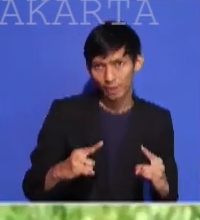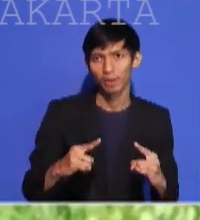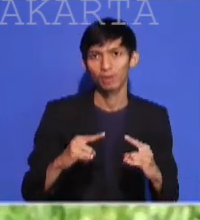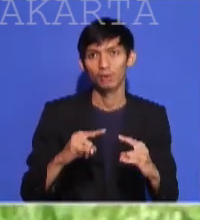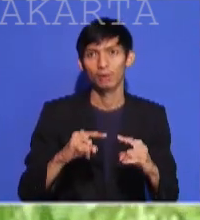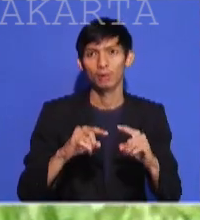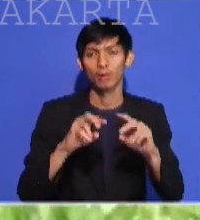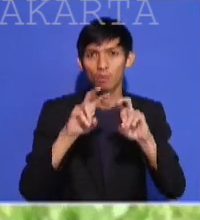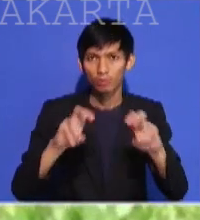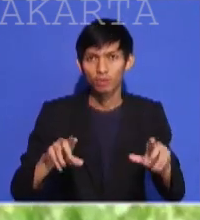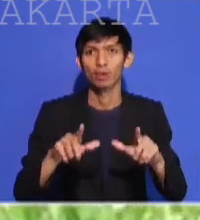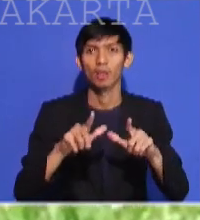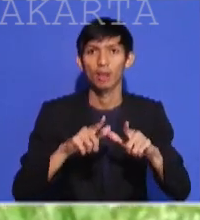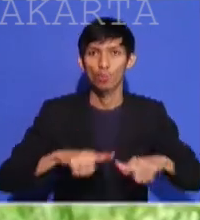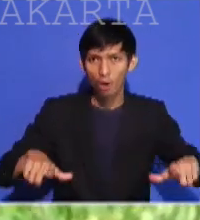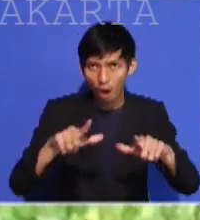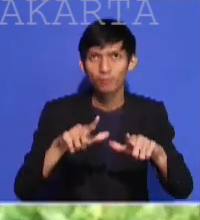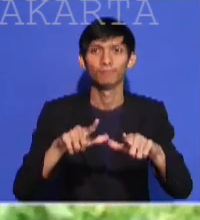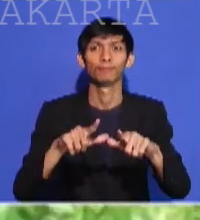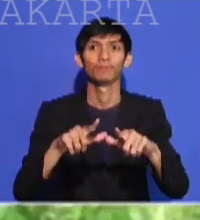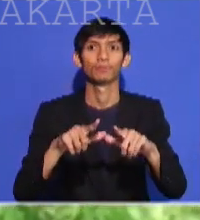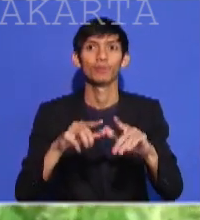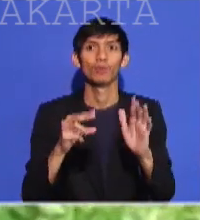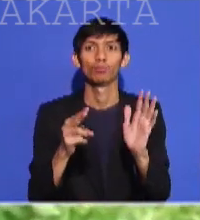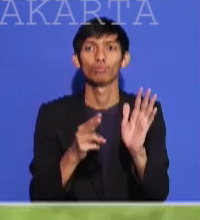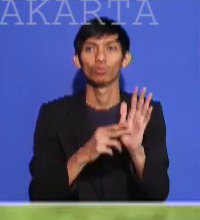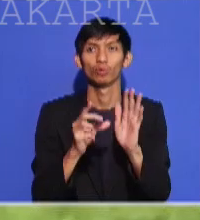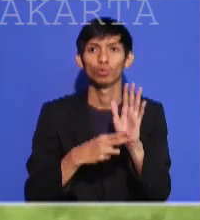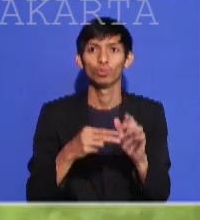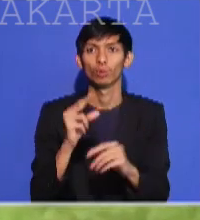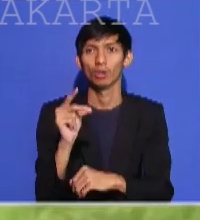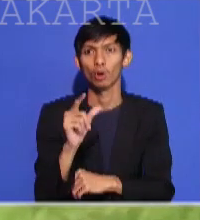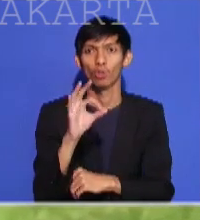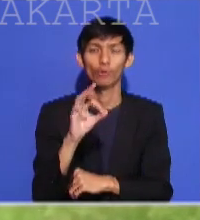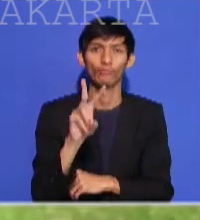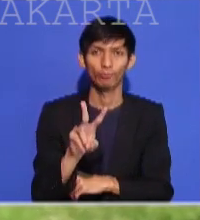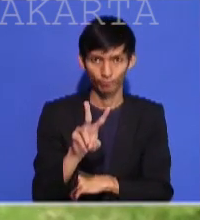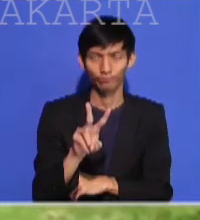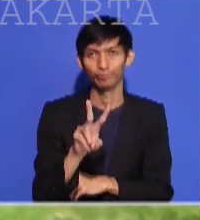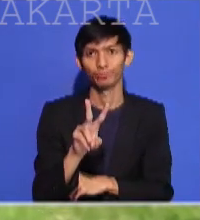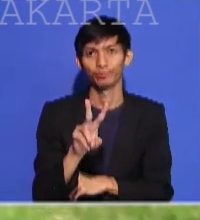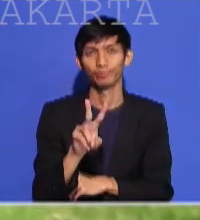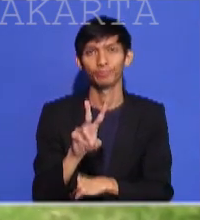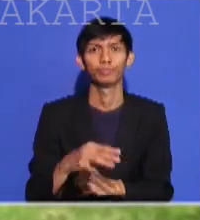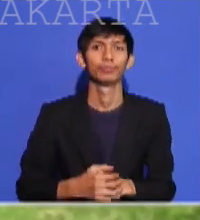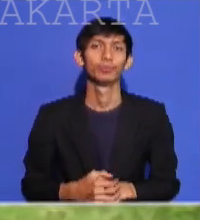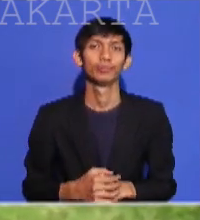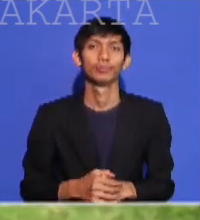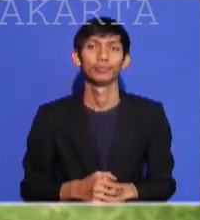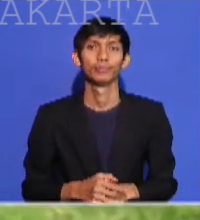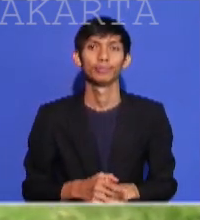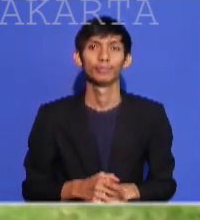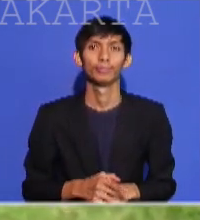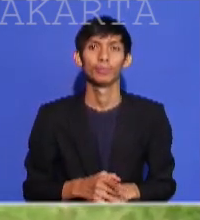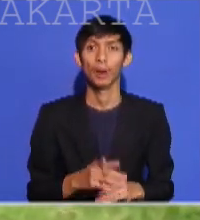sarta ekosistem pagesangan ing wana mangrove. Tiyo sawane kadang tani ingkang tumut damel ijem laladan menika sarta tumut